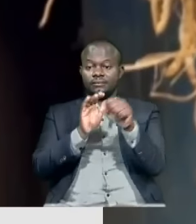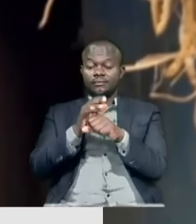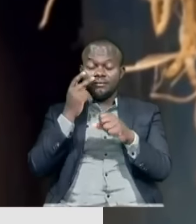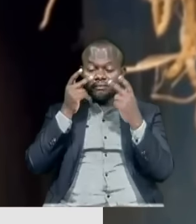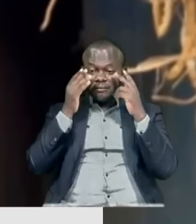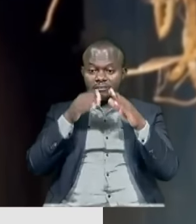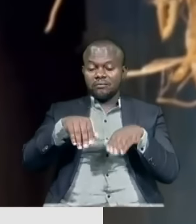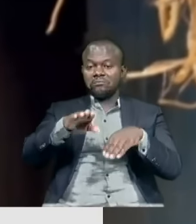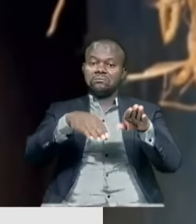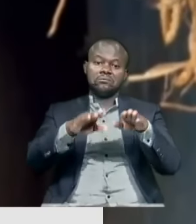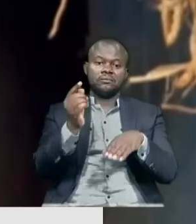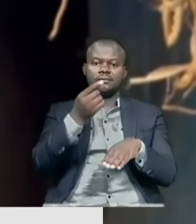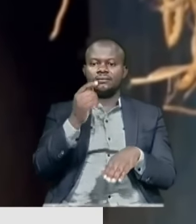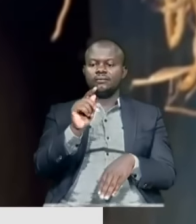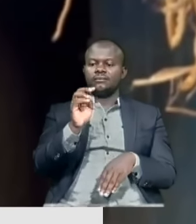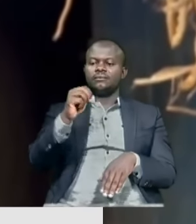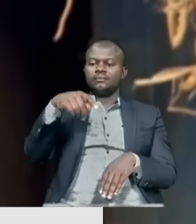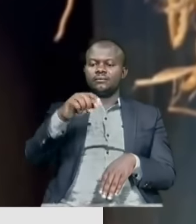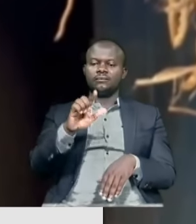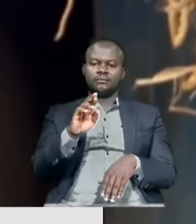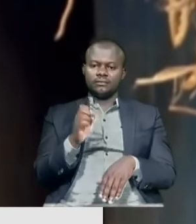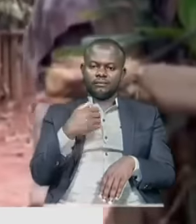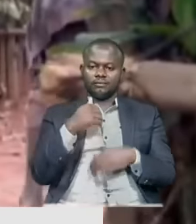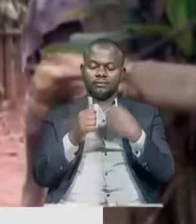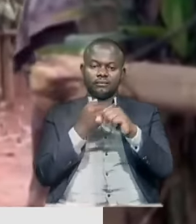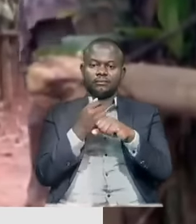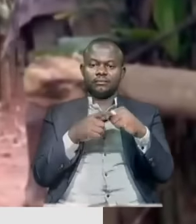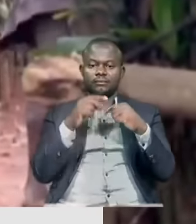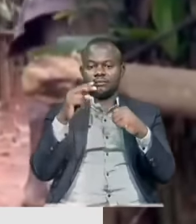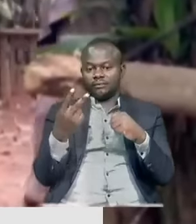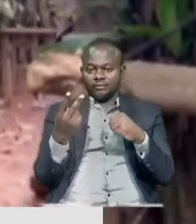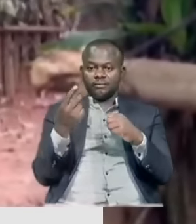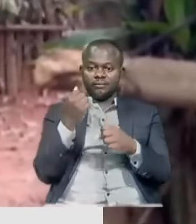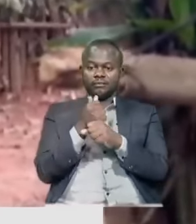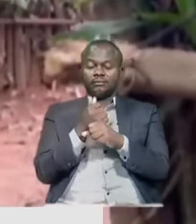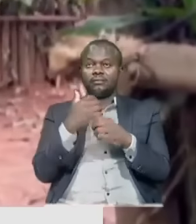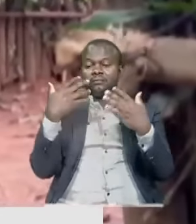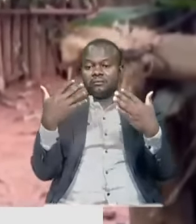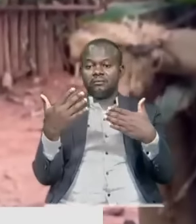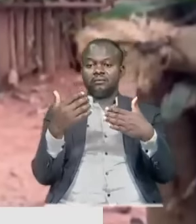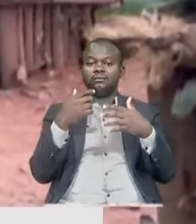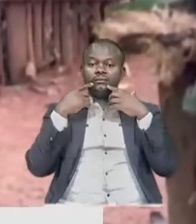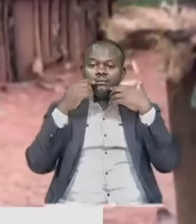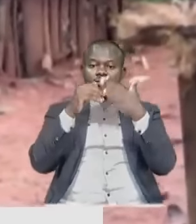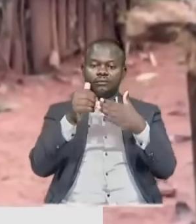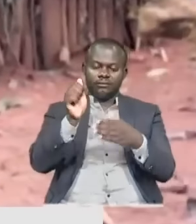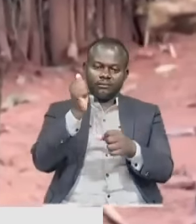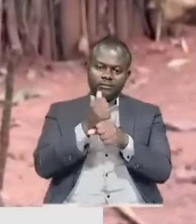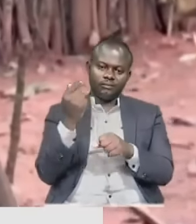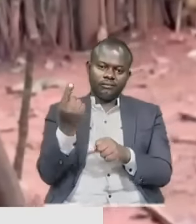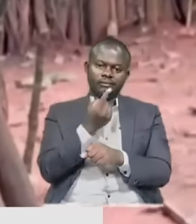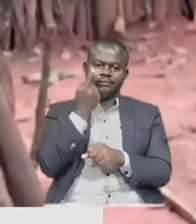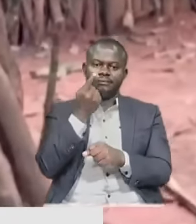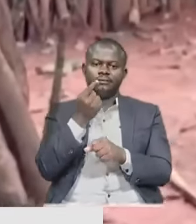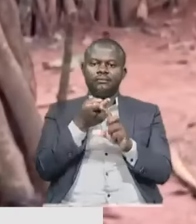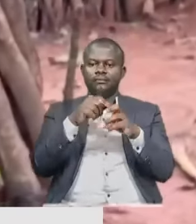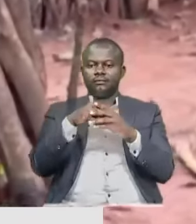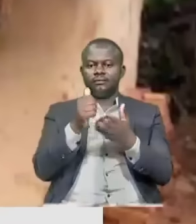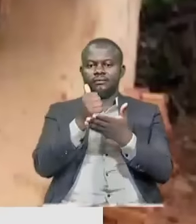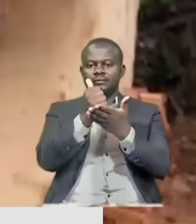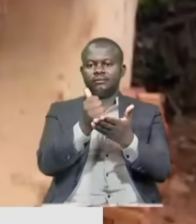Kamire Odeta ku myaka y'62 y'amavuko atunzwe no guca inshuro. Kamire avuga ko ari wo murimo wonyine rukumbi akuraho